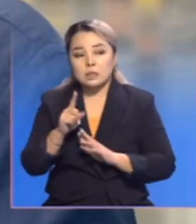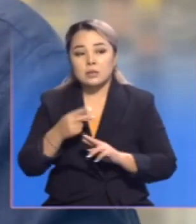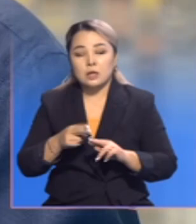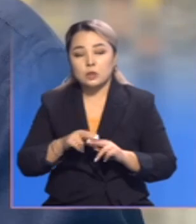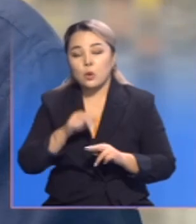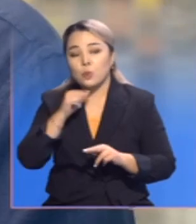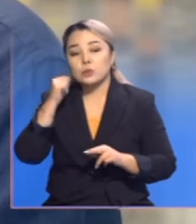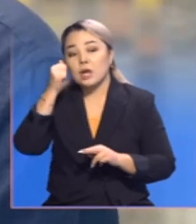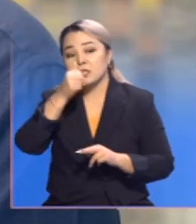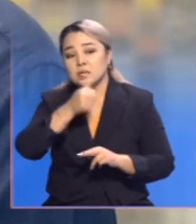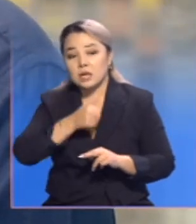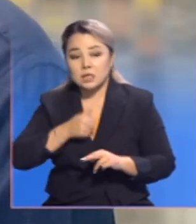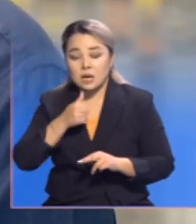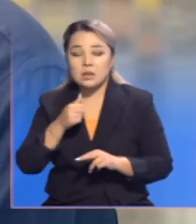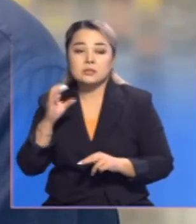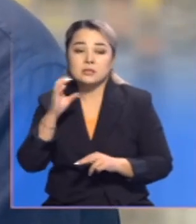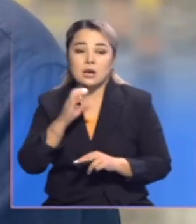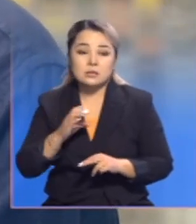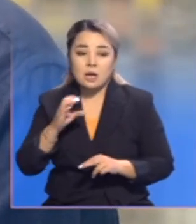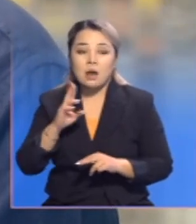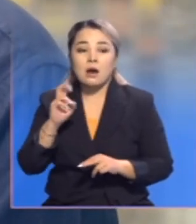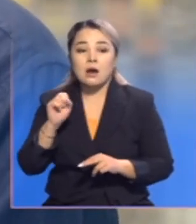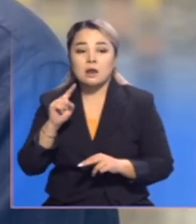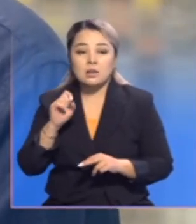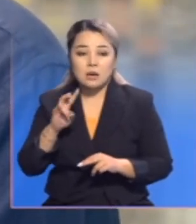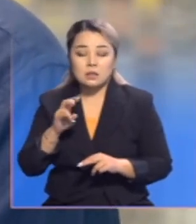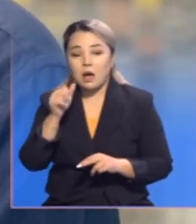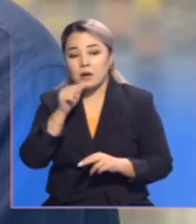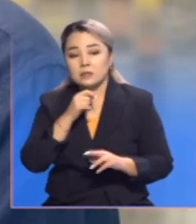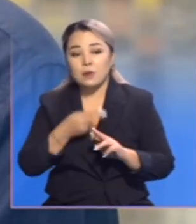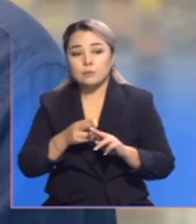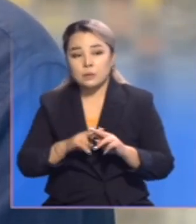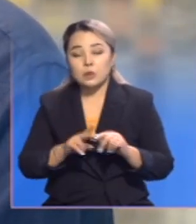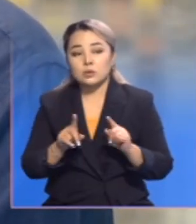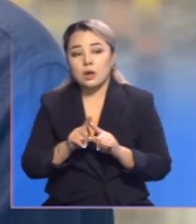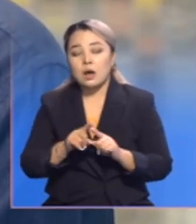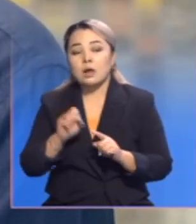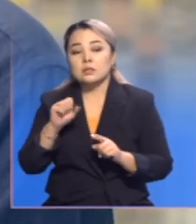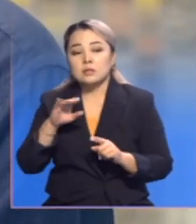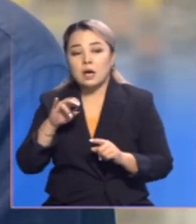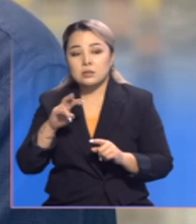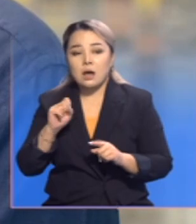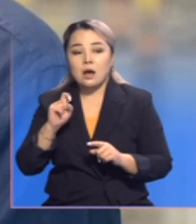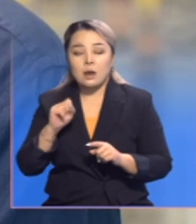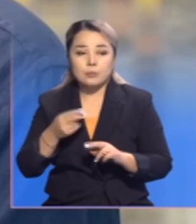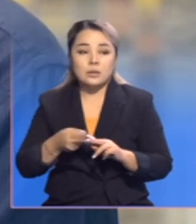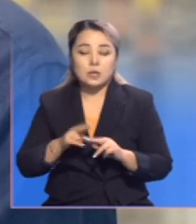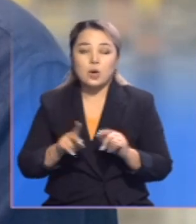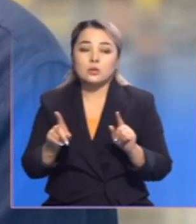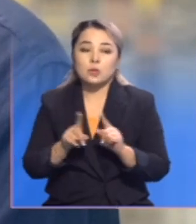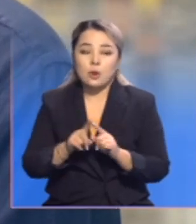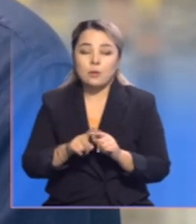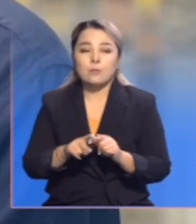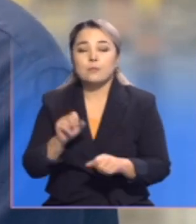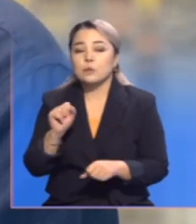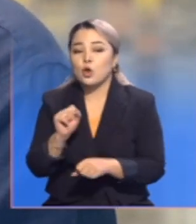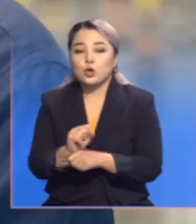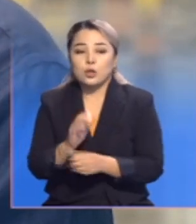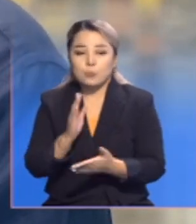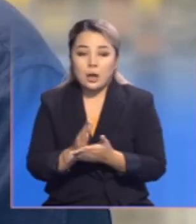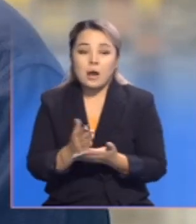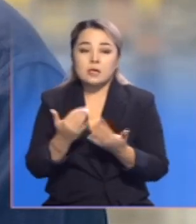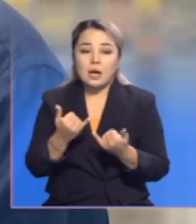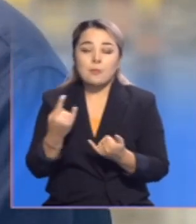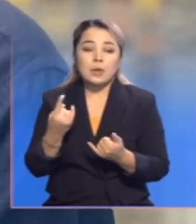емес, өткен жылдың бір 42 қазандарынан бастап Астана хабтың жалпы жұмысы бір ілгерілеп қалды. Біздің